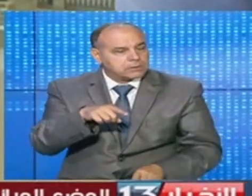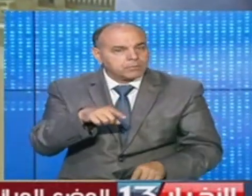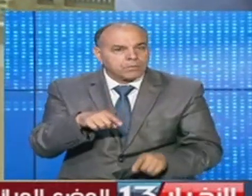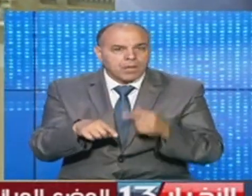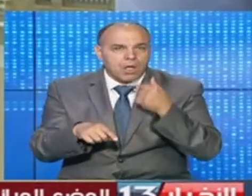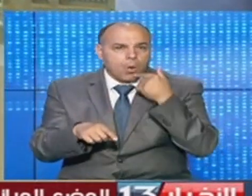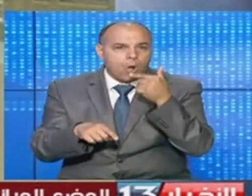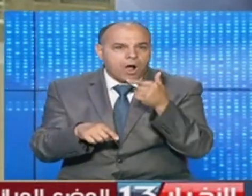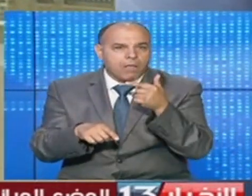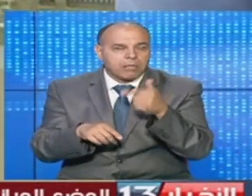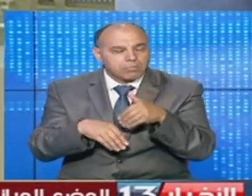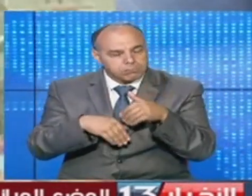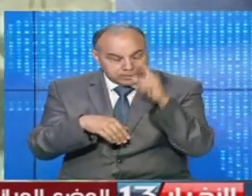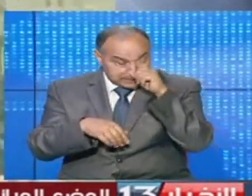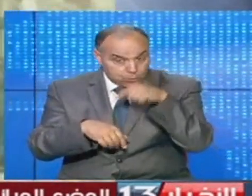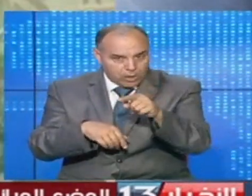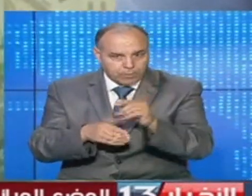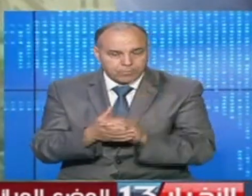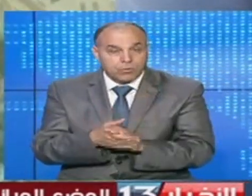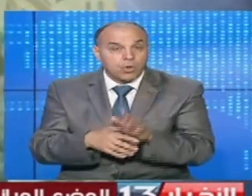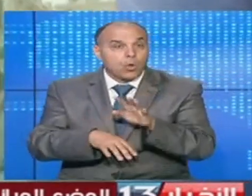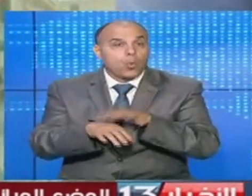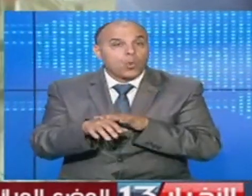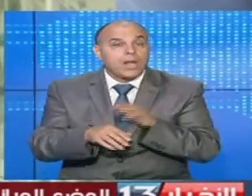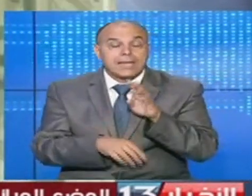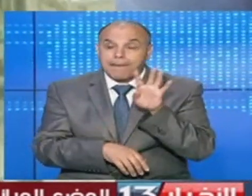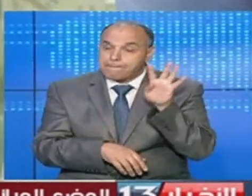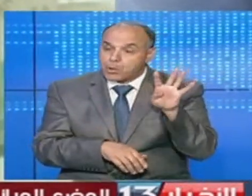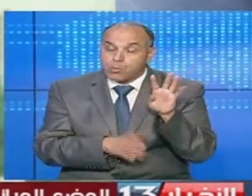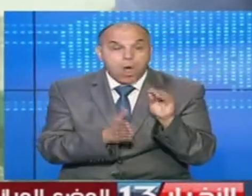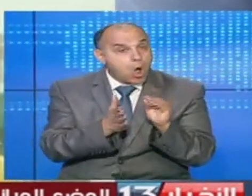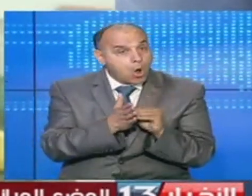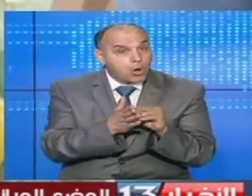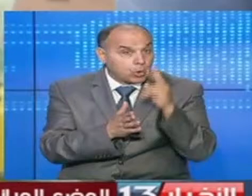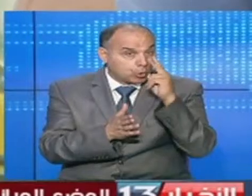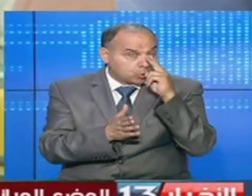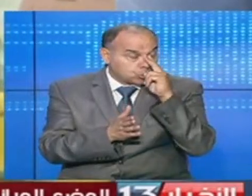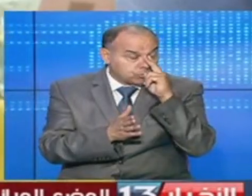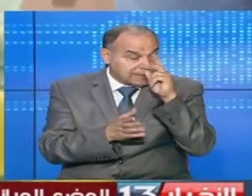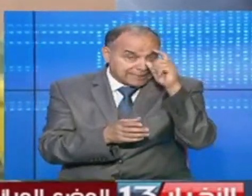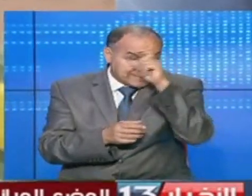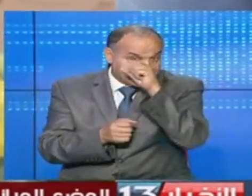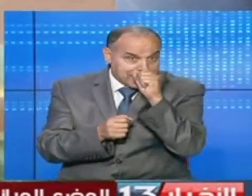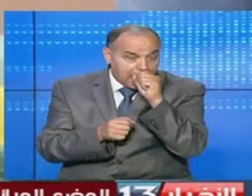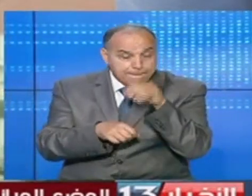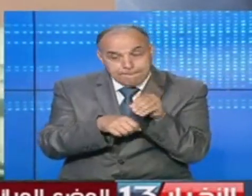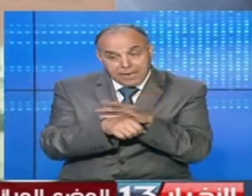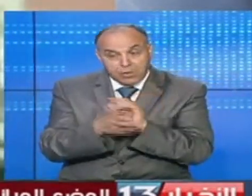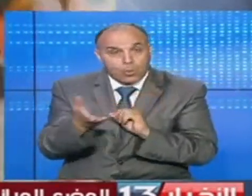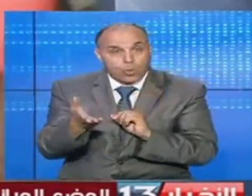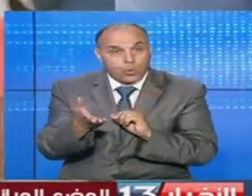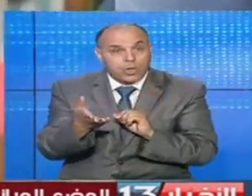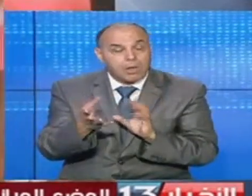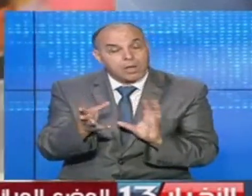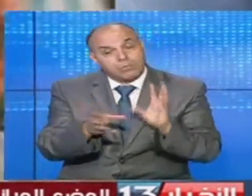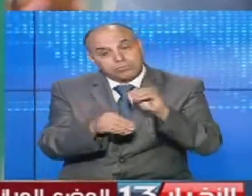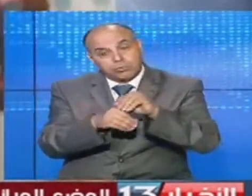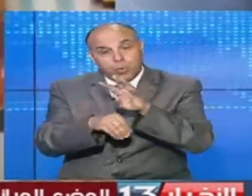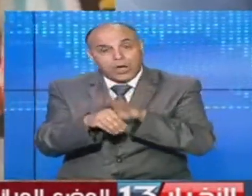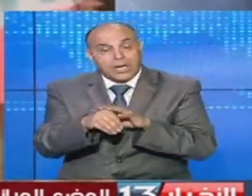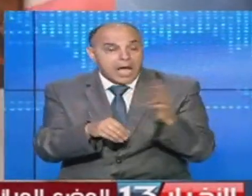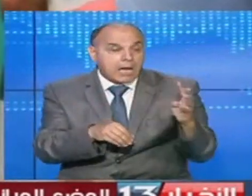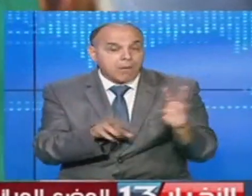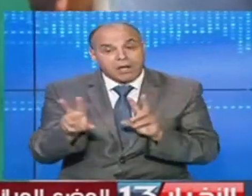وارد جدا ولايه منوبه هي الاخرى تشهد تردين في الوضع الوبائي لتلتحق بالولايات